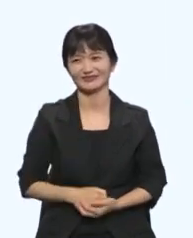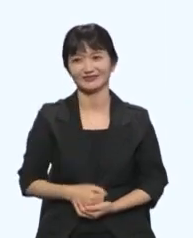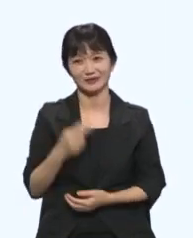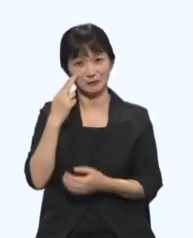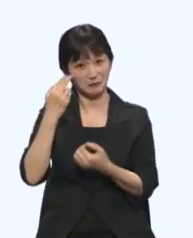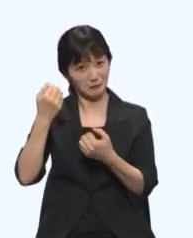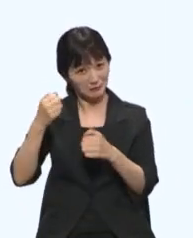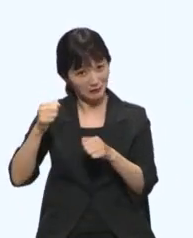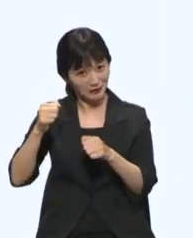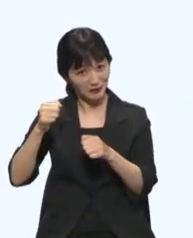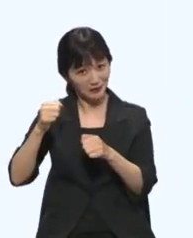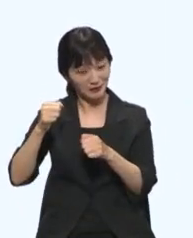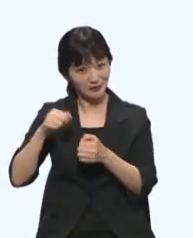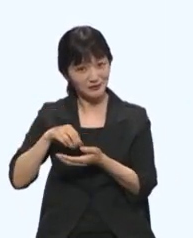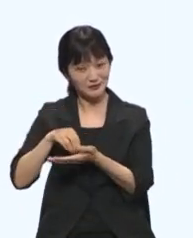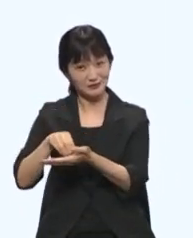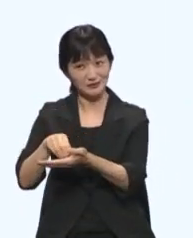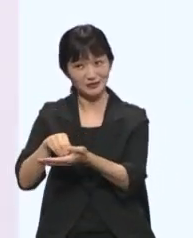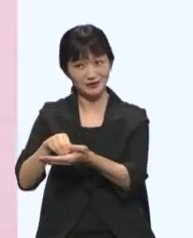뭐